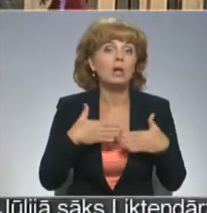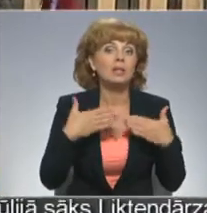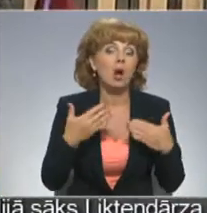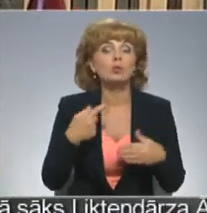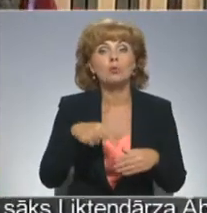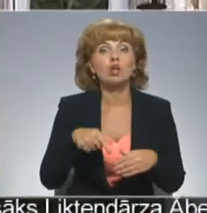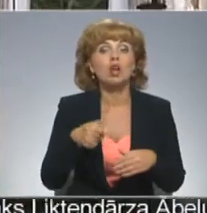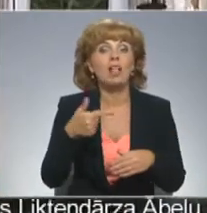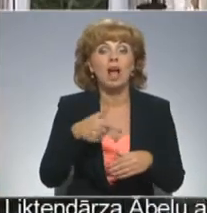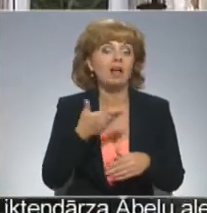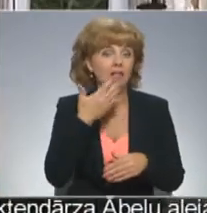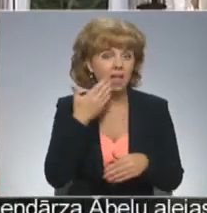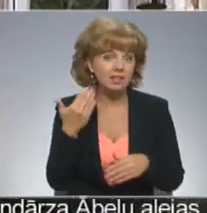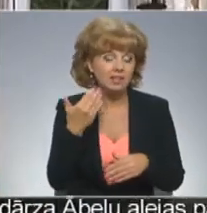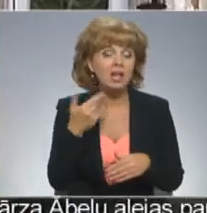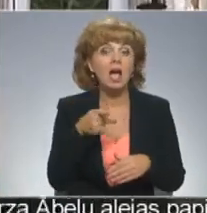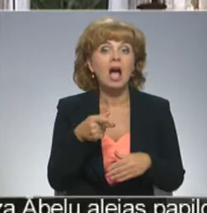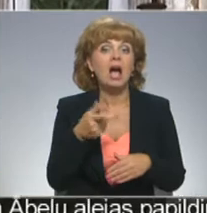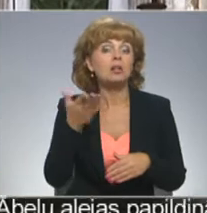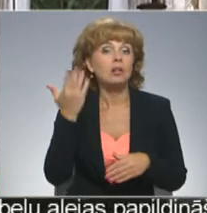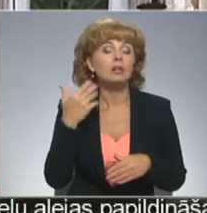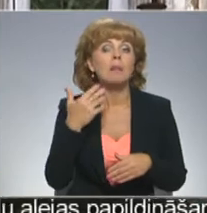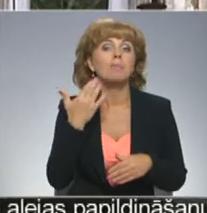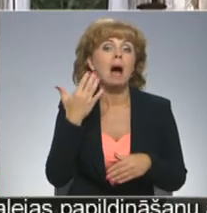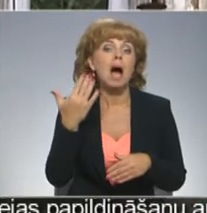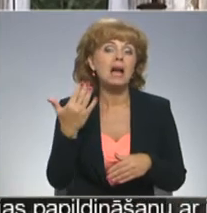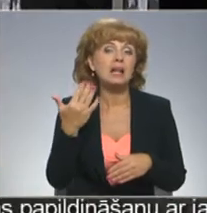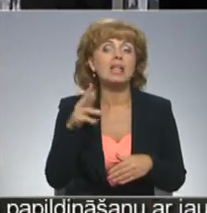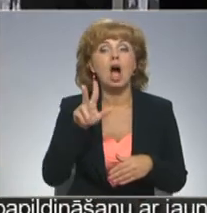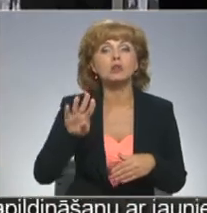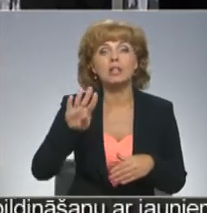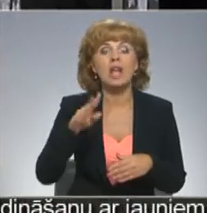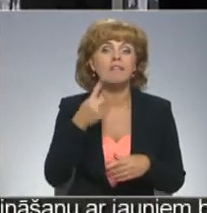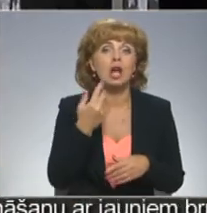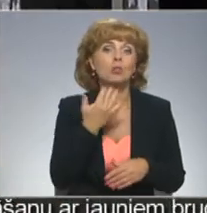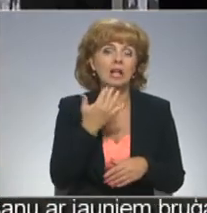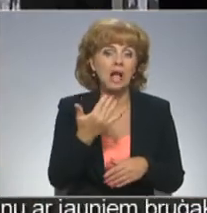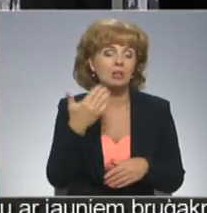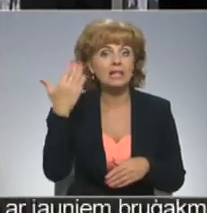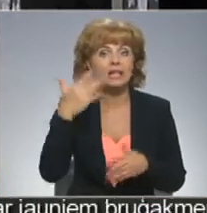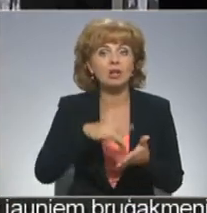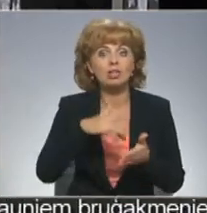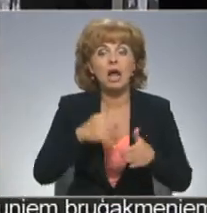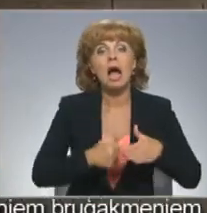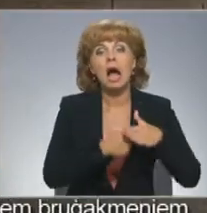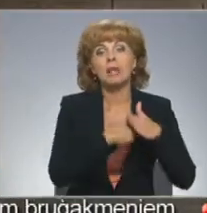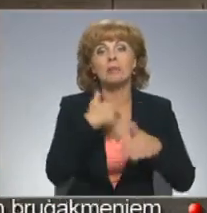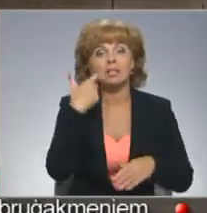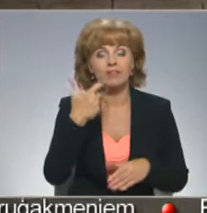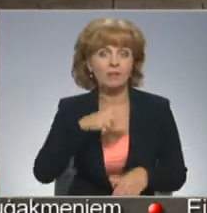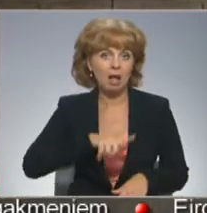šī laika nezin. Jāpiebilst, ka Paradīze 89 būs viena no Nacionālā kinocentra atbalstītajām filmām